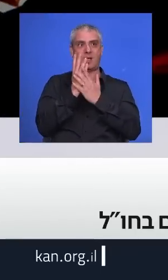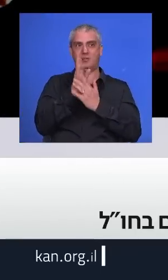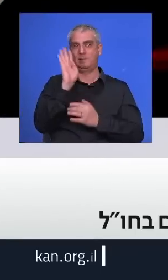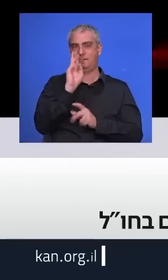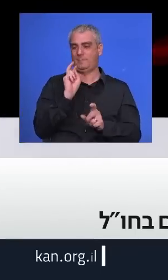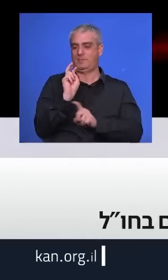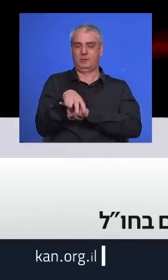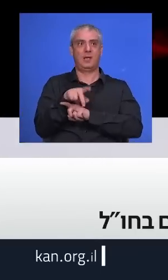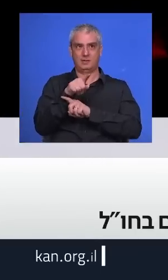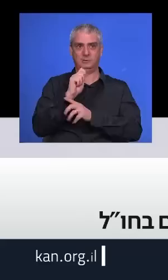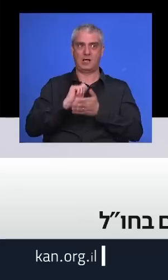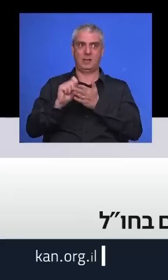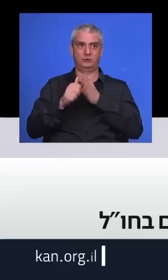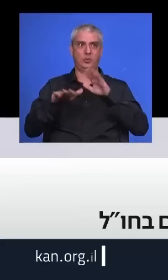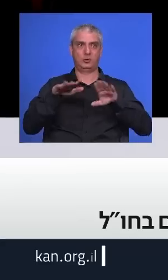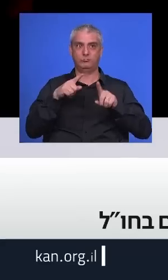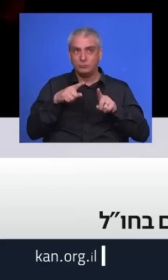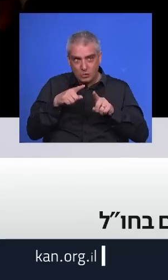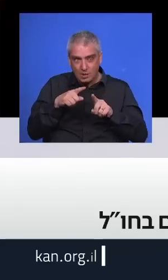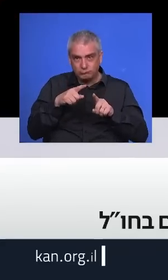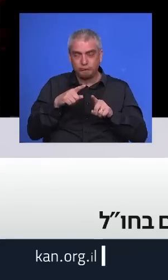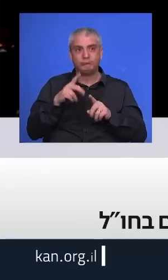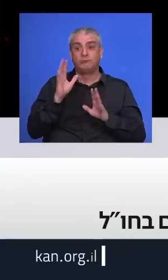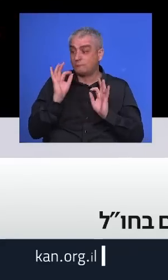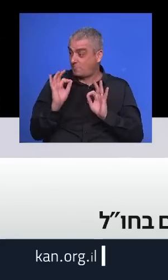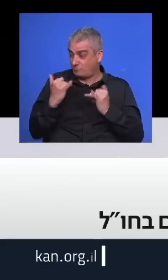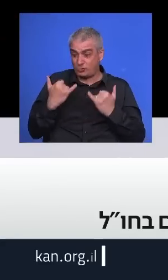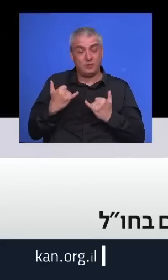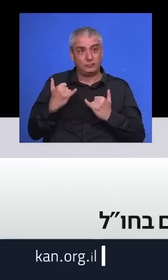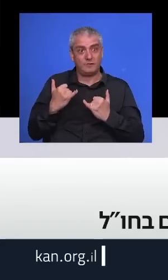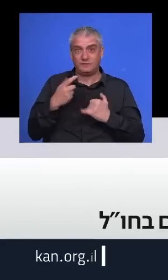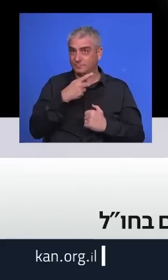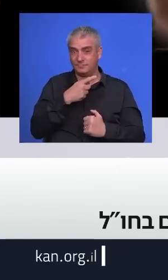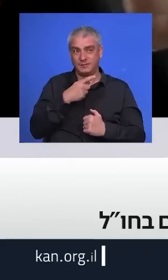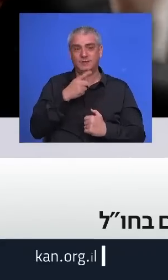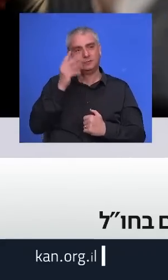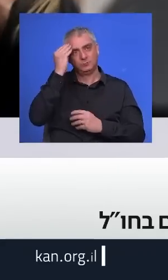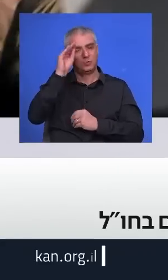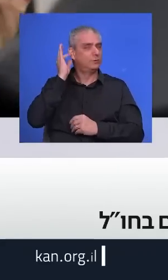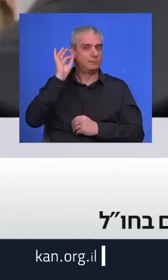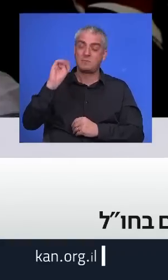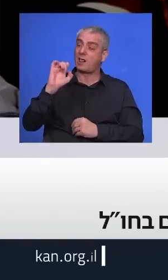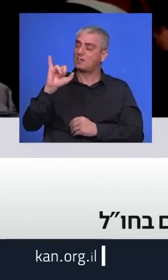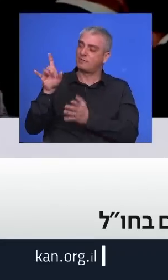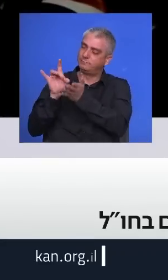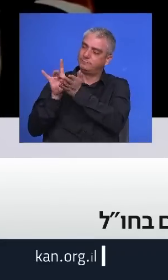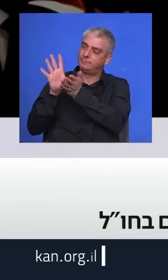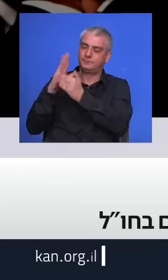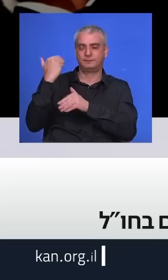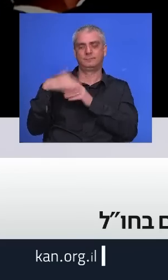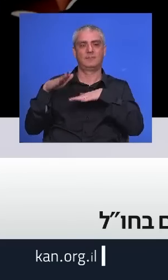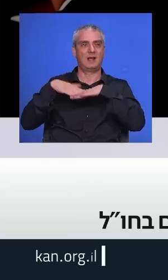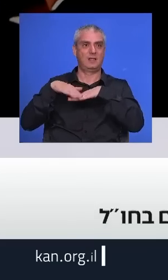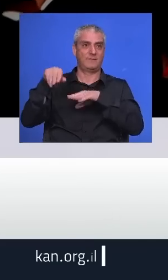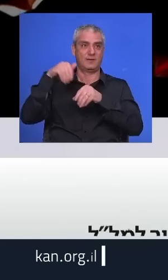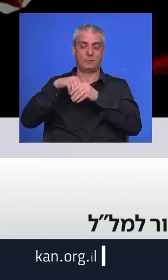נתניהו ללשכת ראש הממשלה, וממש עכשיו מיכל, מודיעים למיכל יניב שהיא מסיימת את תפקידה